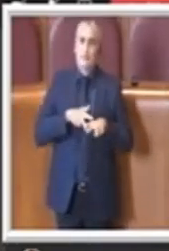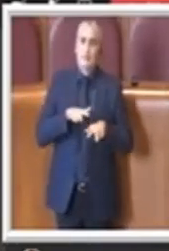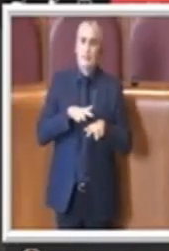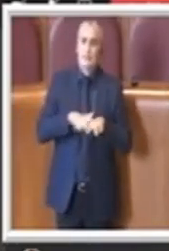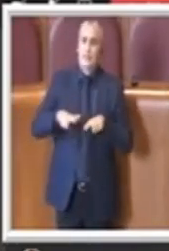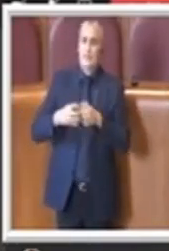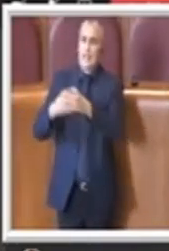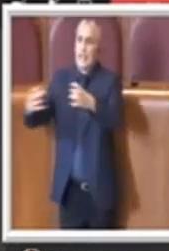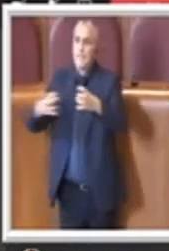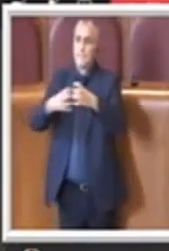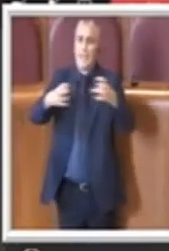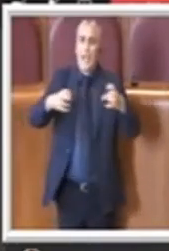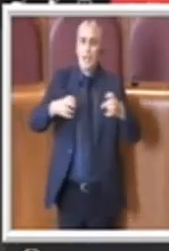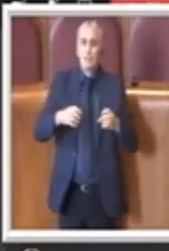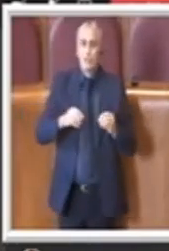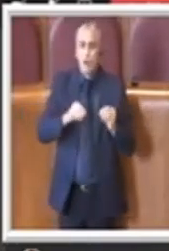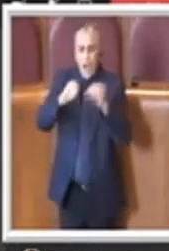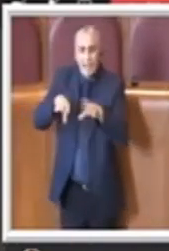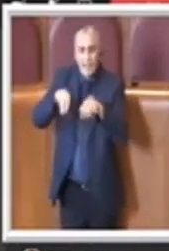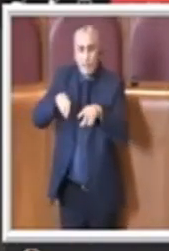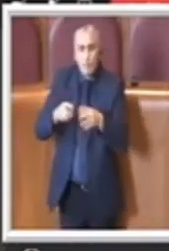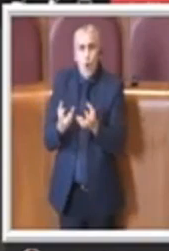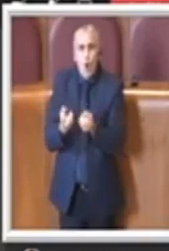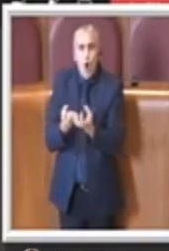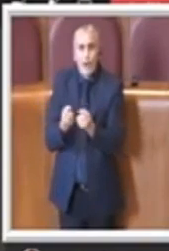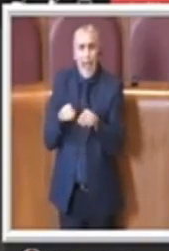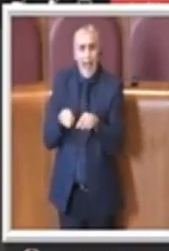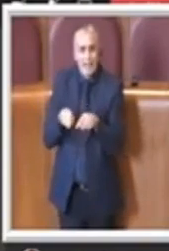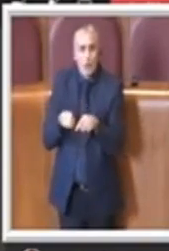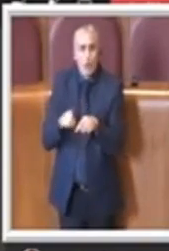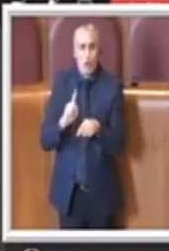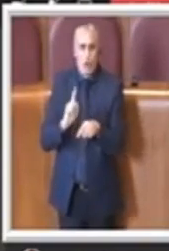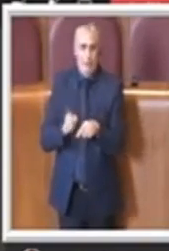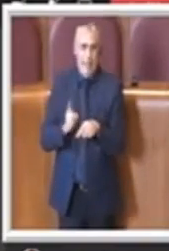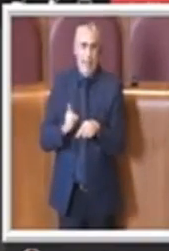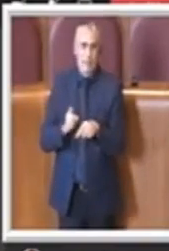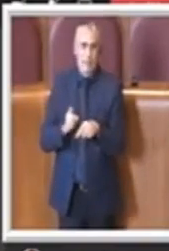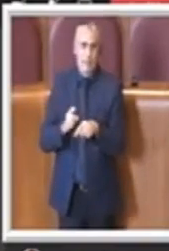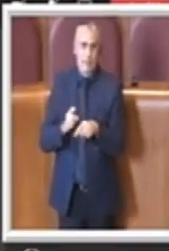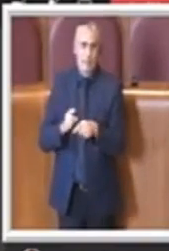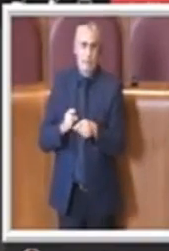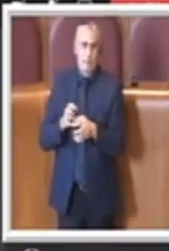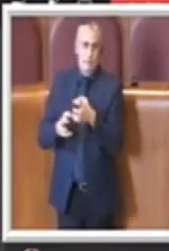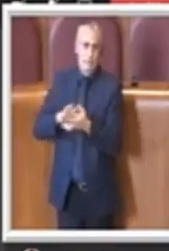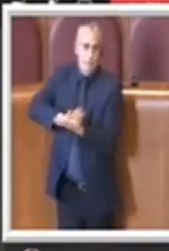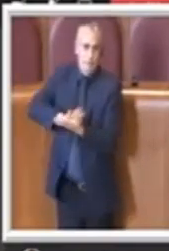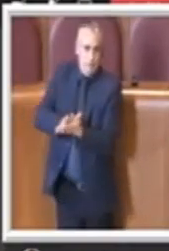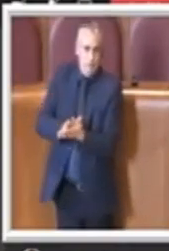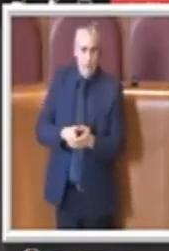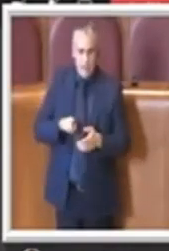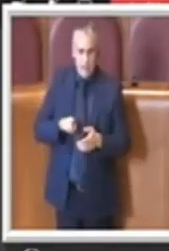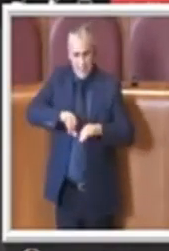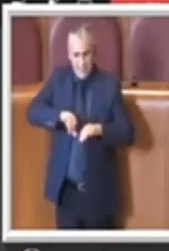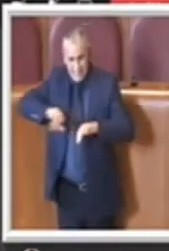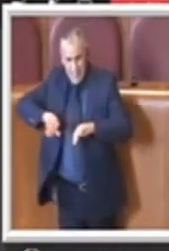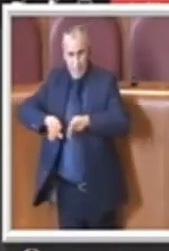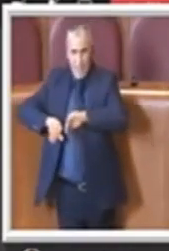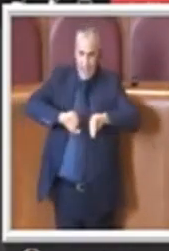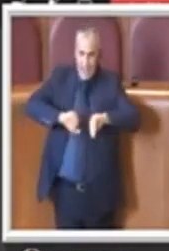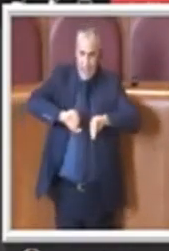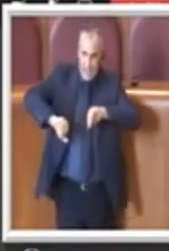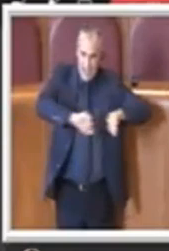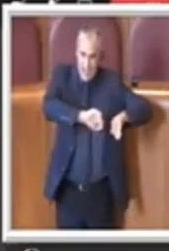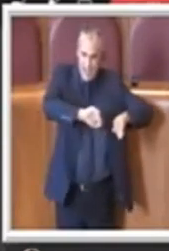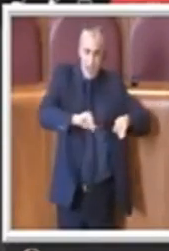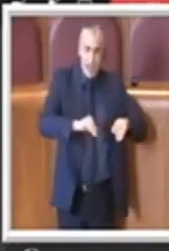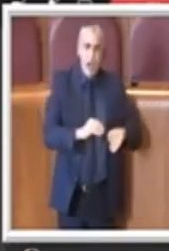dell'organico perché nella separazione dell'organico da tutto il resto noi andiamo a